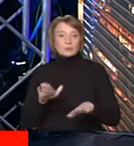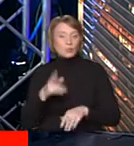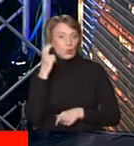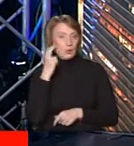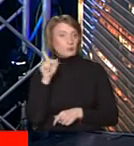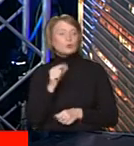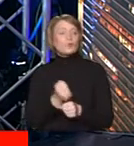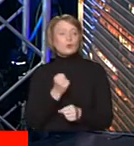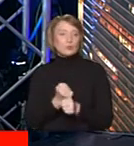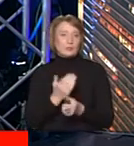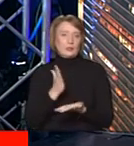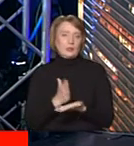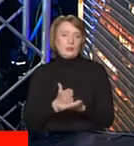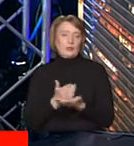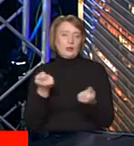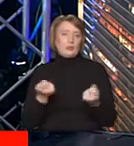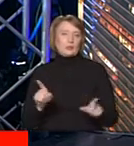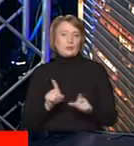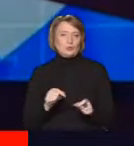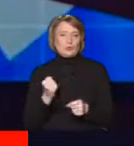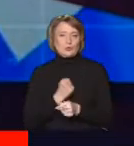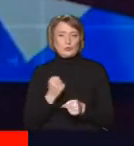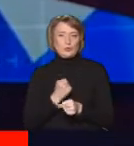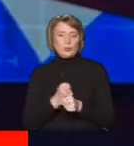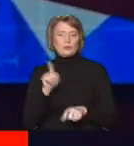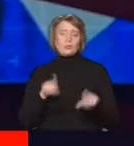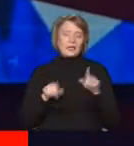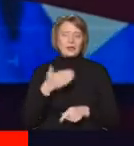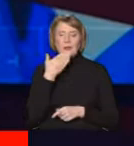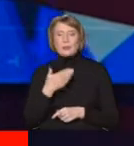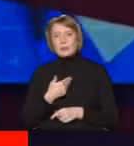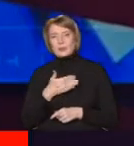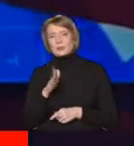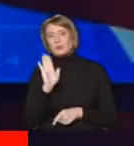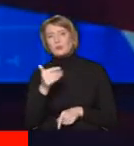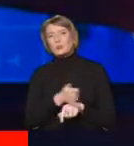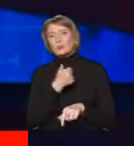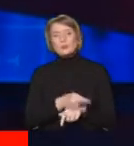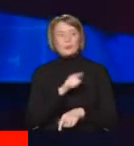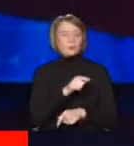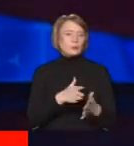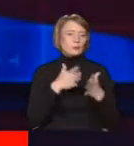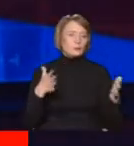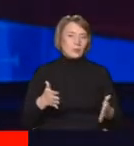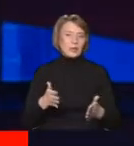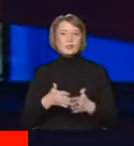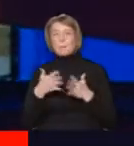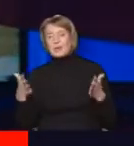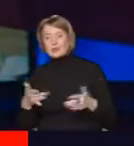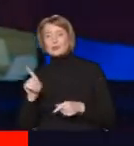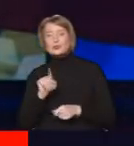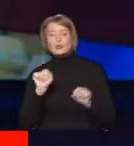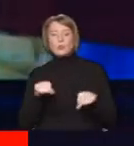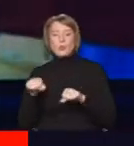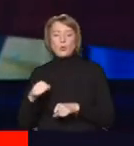корупцію? Дуже просто деякі речі, які можна робити, навіть мене іноді питають, Левченко, припустимо, ти будеш міською головою, скажімо, у тебе не буде більшість в міській раді, от що би ти міг би робити